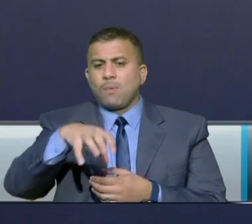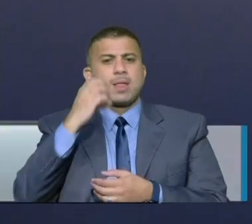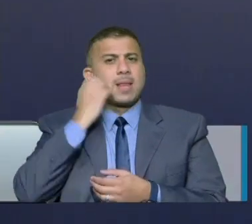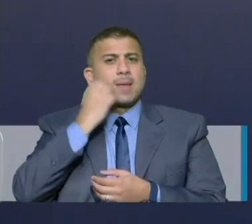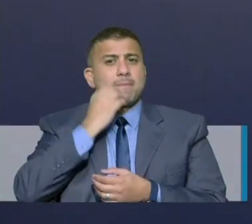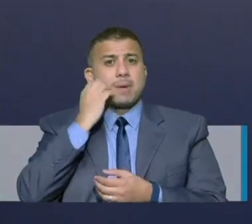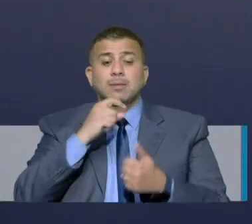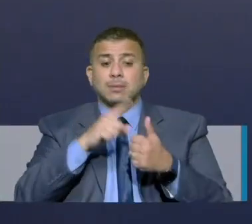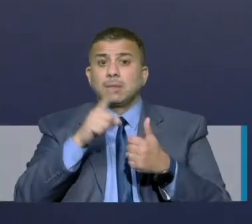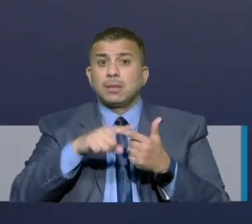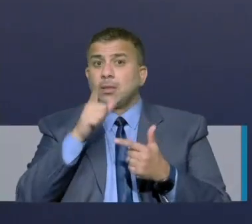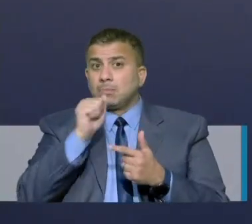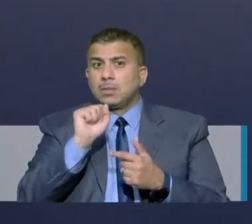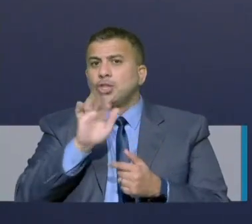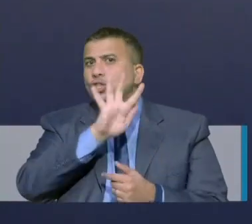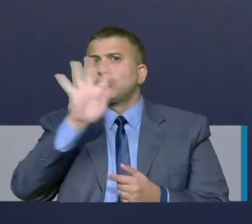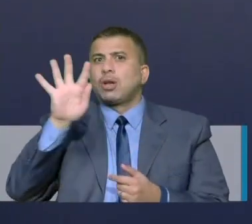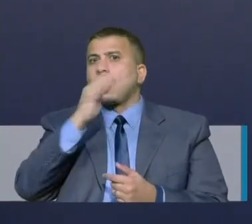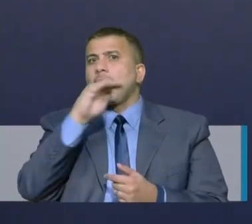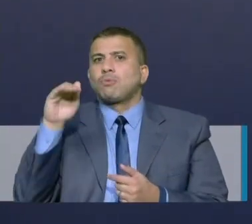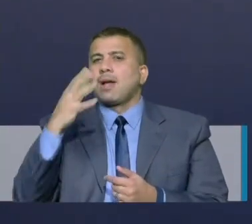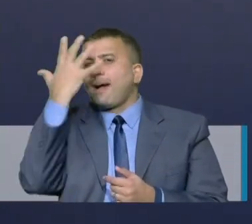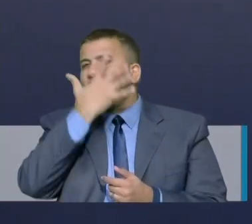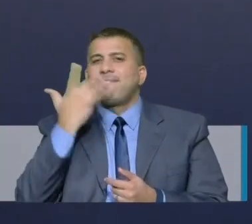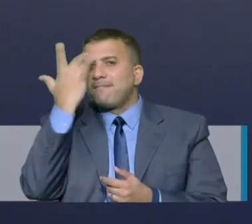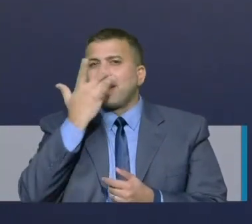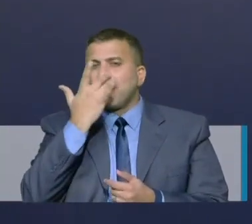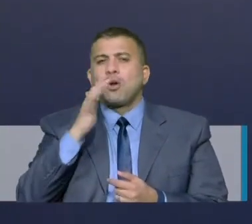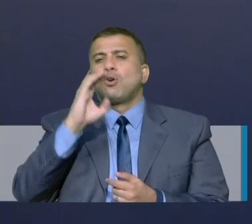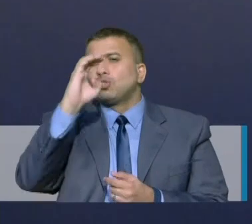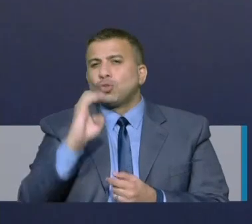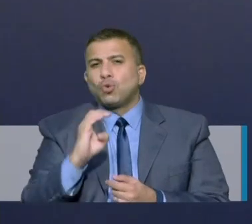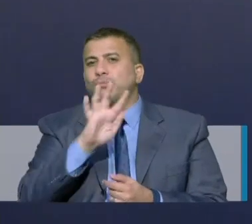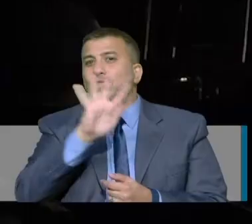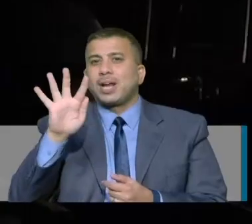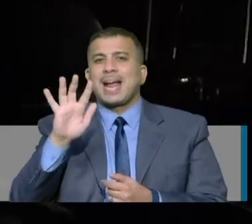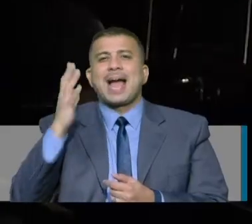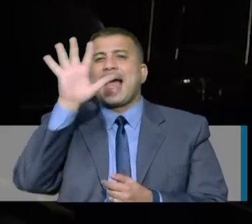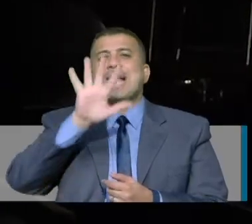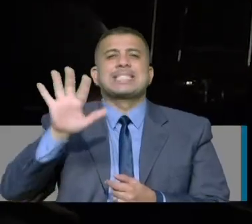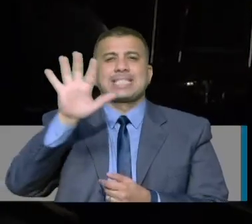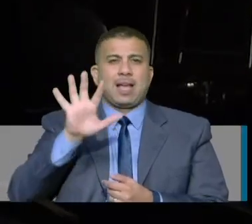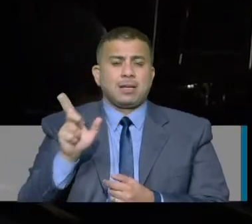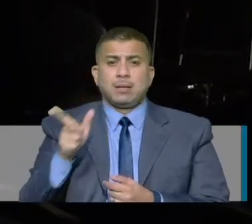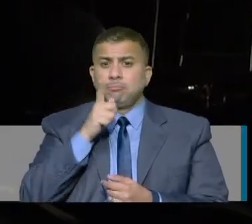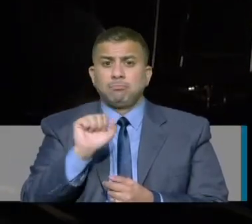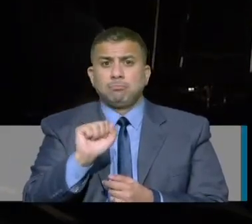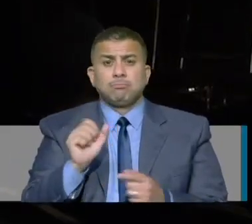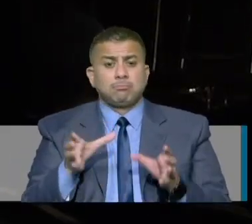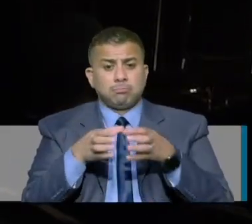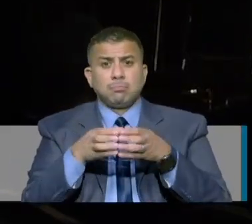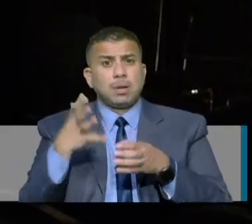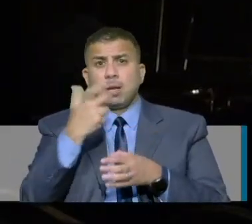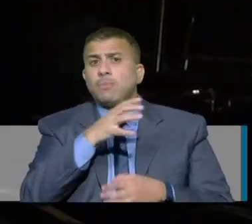الإمارات، وإنما لكل منطقة الشرق الأوسط وإفريقيا وجنوب شرق آسيا. يذكر أن إمارة الشارقة تحتضن أكثر